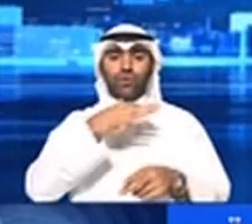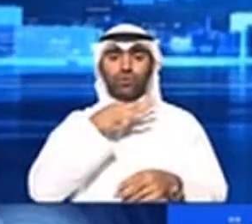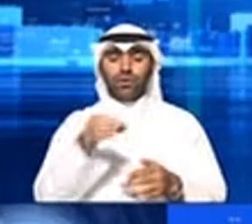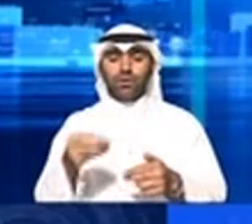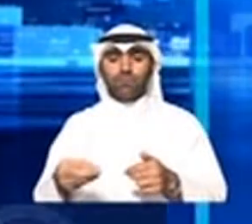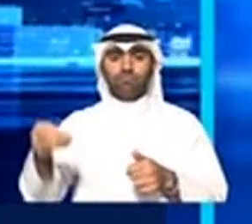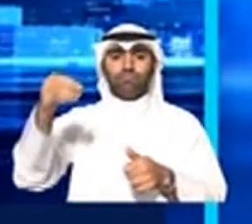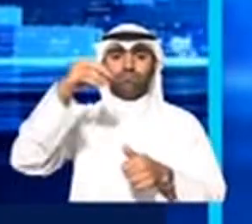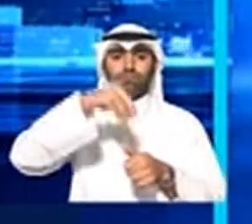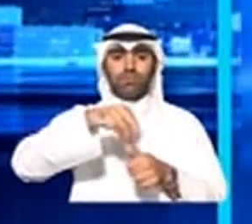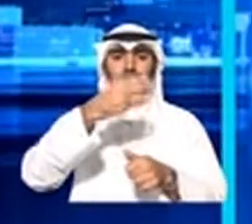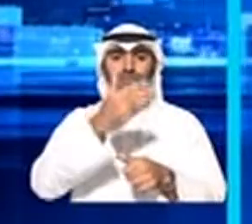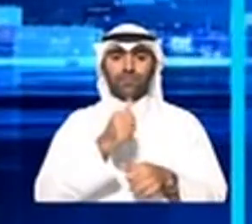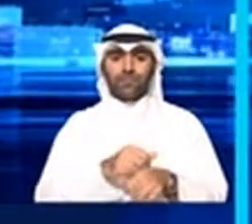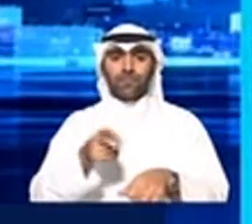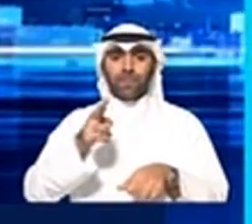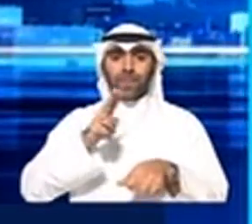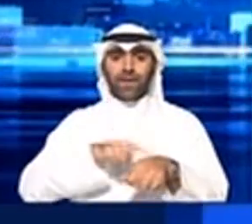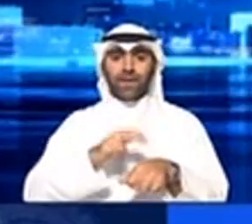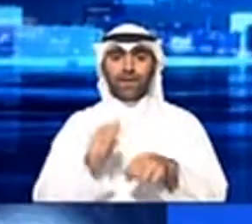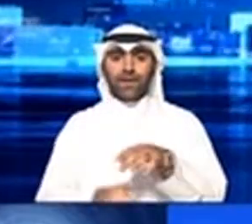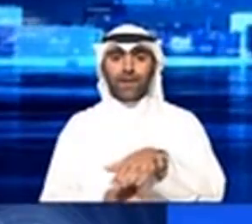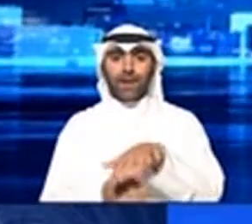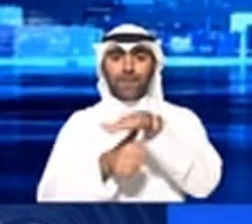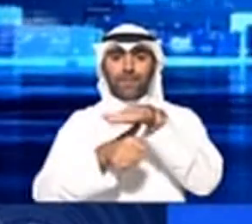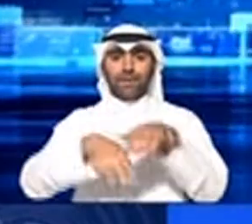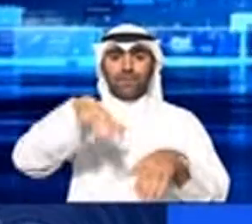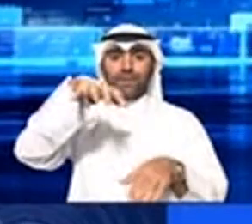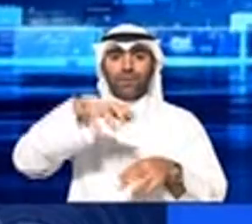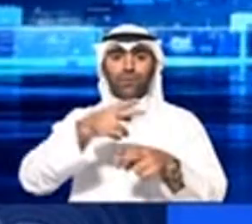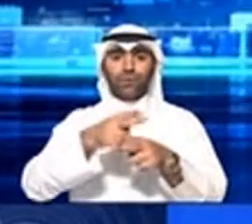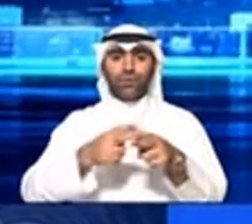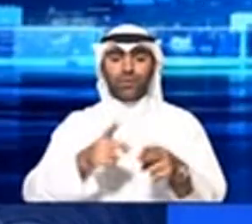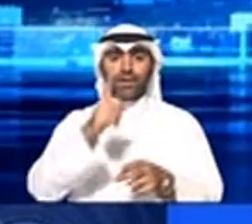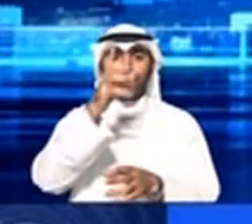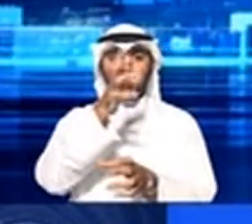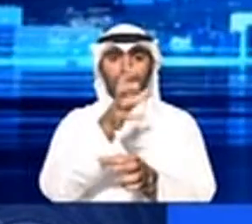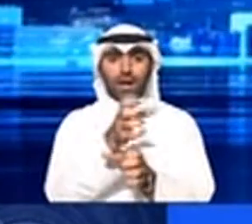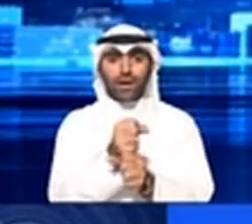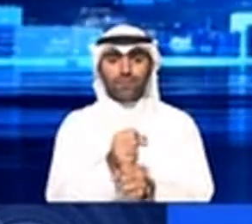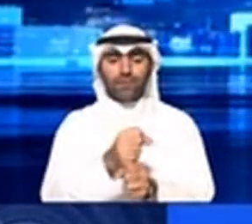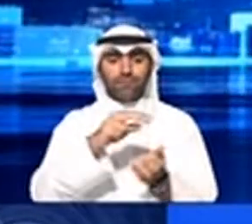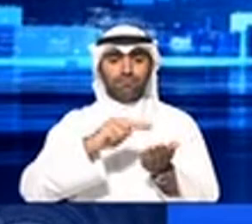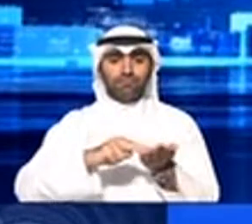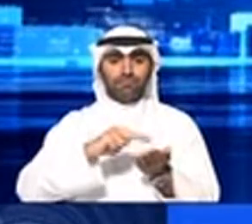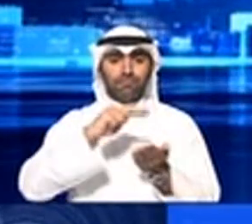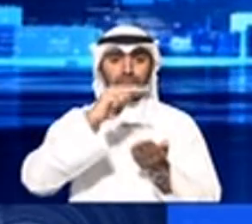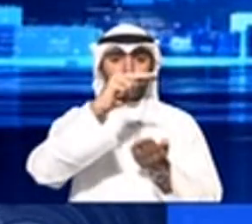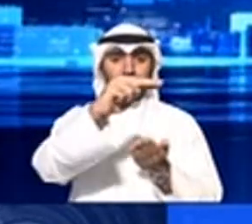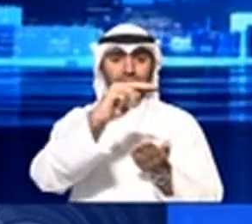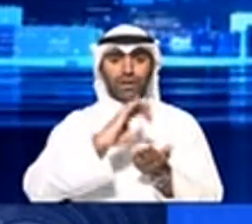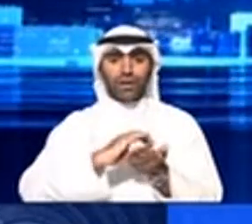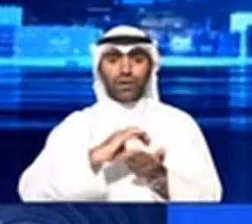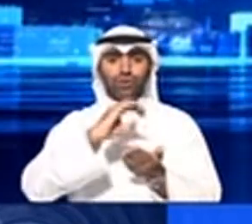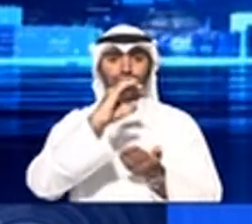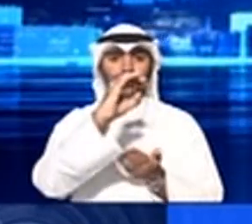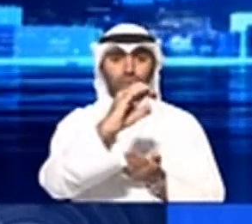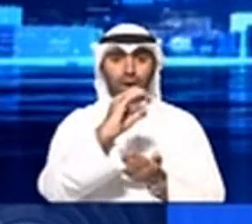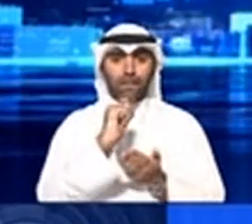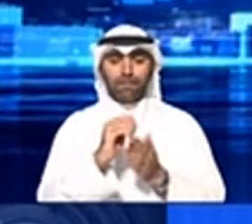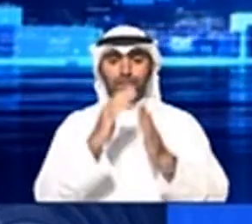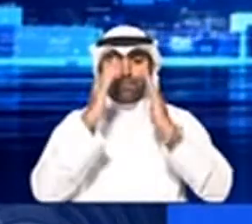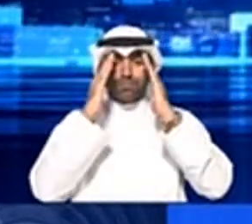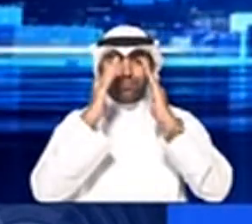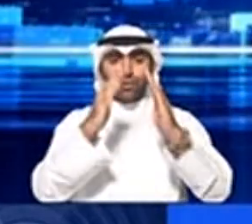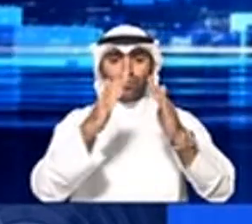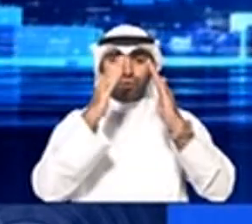والسداد. هذا وقد بعث حضرة صاحب السمو أمير البلاد الشيخ نواف الأحمد الجابر الصباح حفظه الله ورعاه رسالة جوابية له